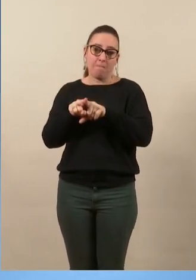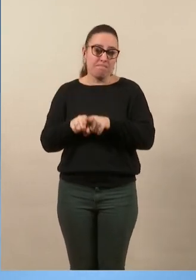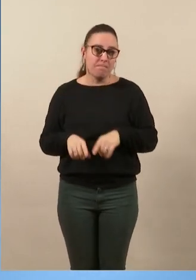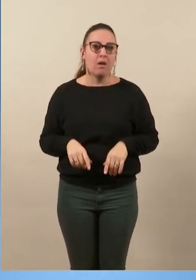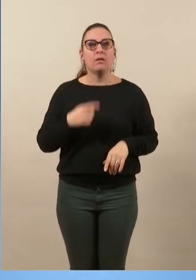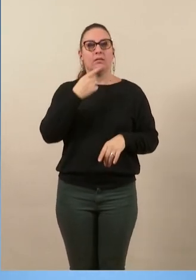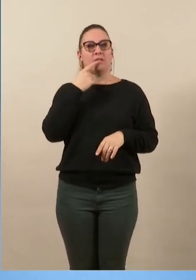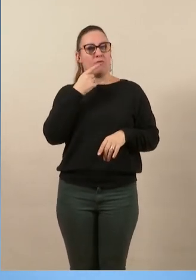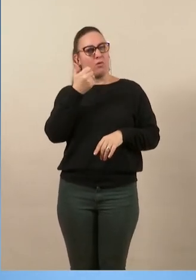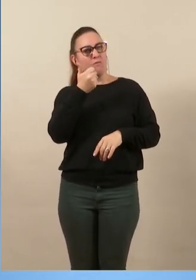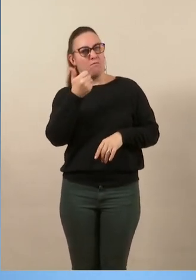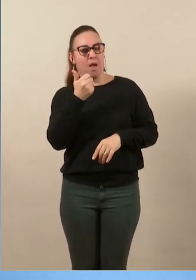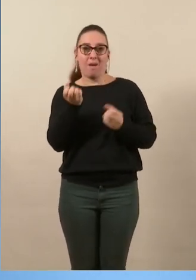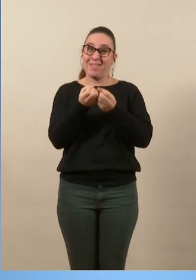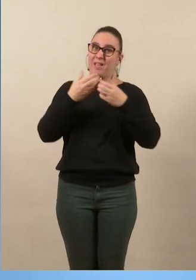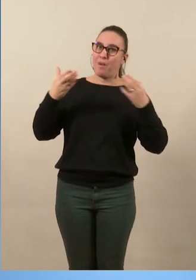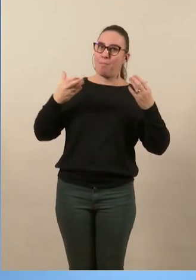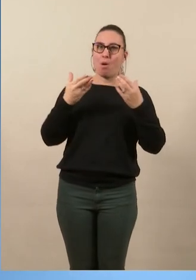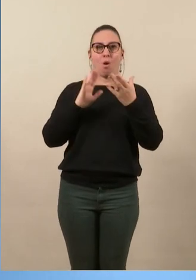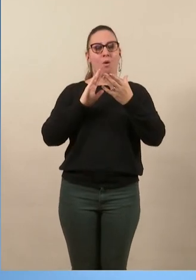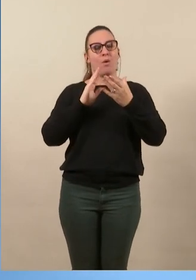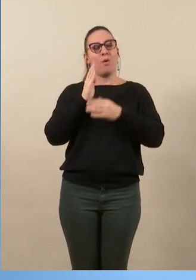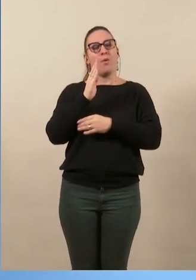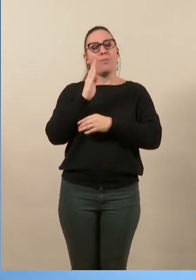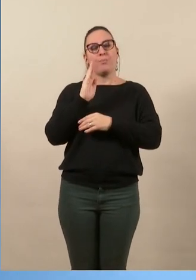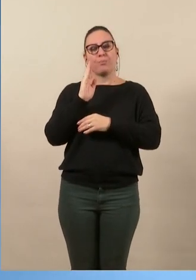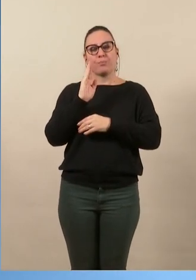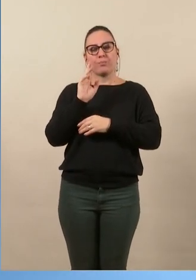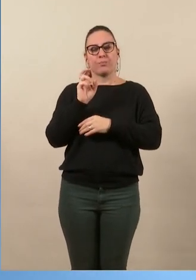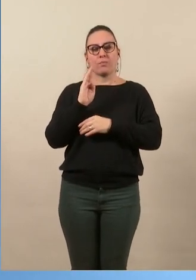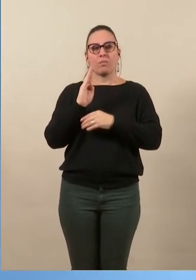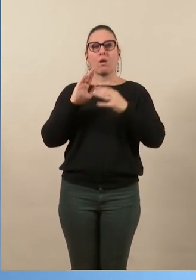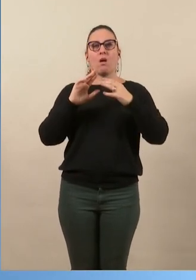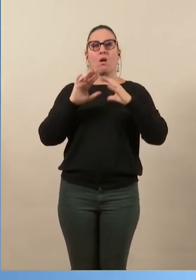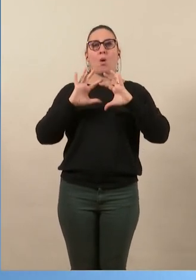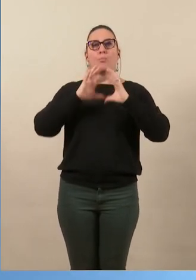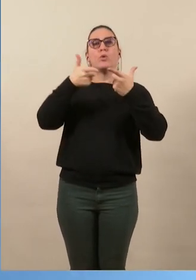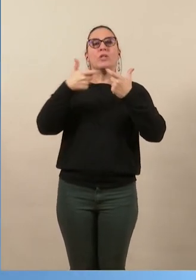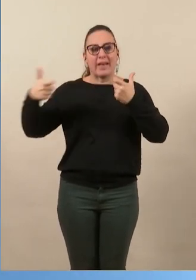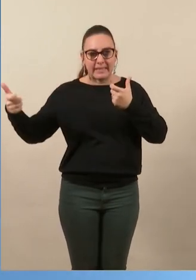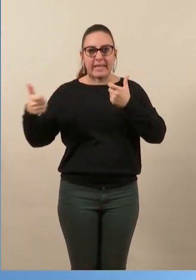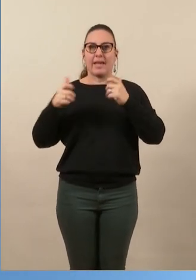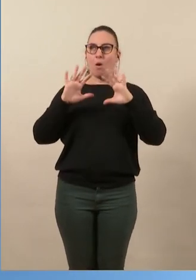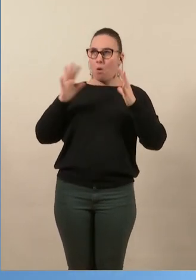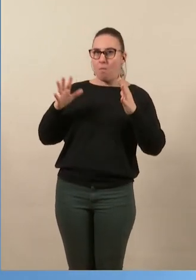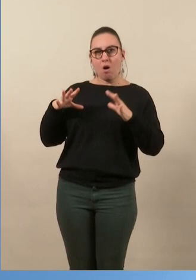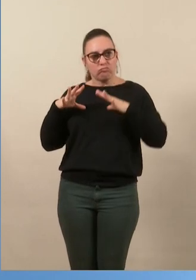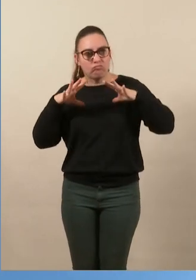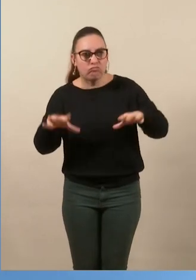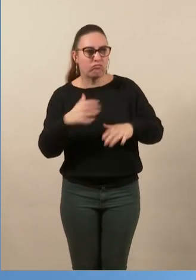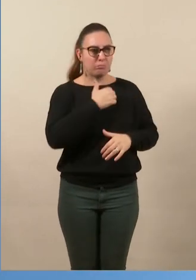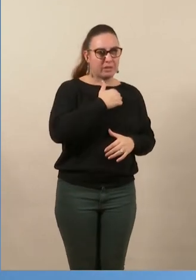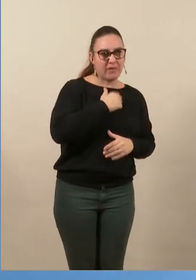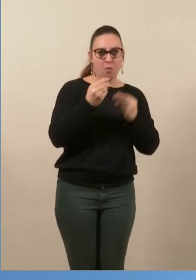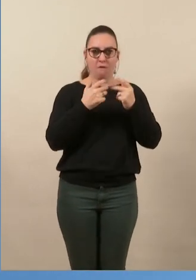accomplir pour sauvegarder et développer la biodiversité serait de sanctuariser les espaces naturels public et privé de la ville